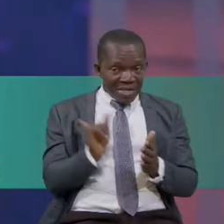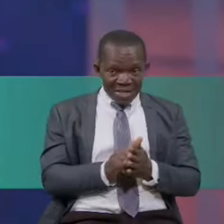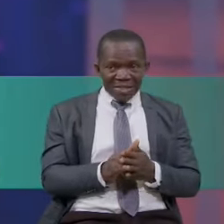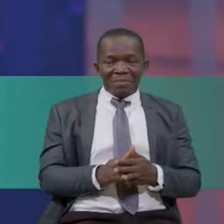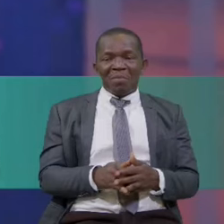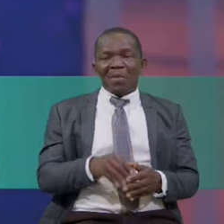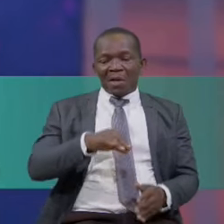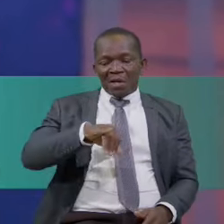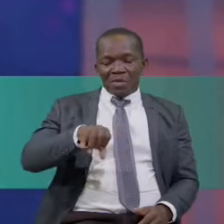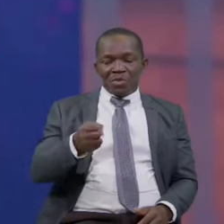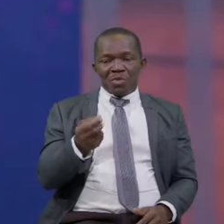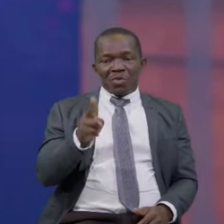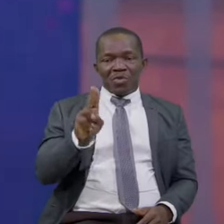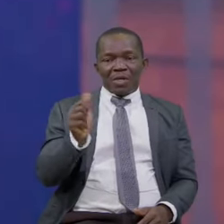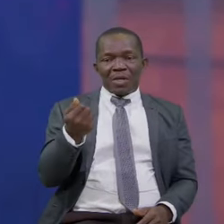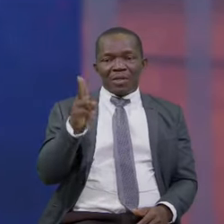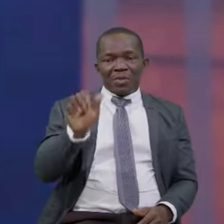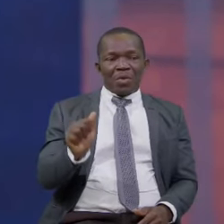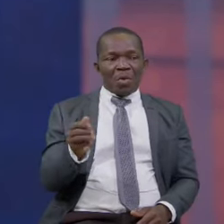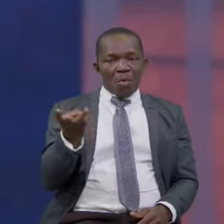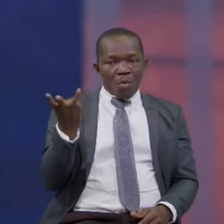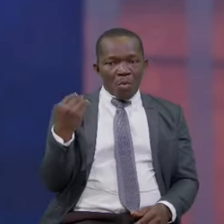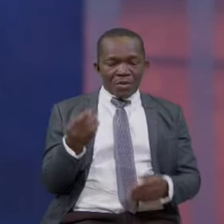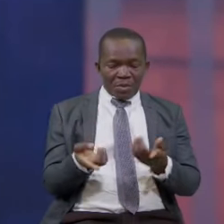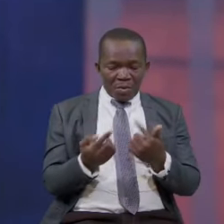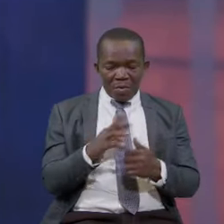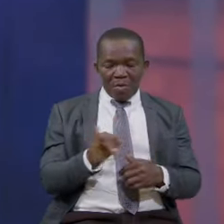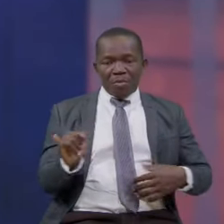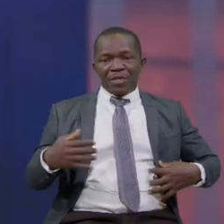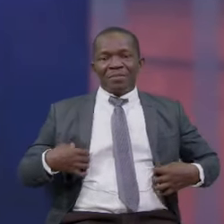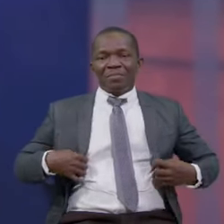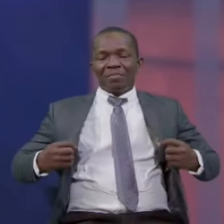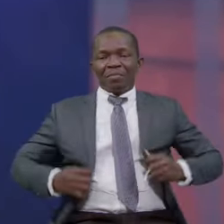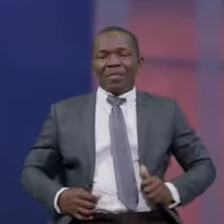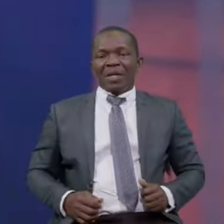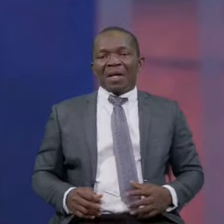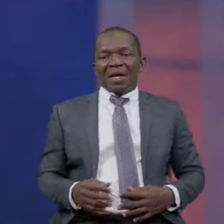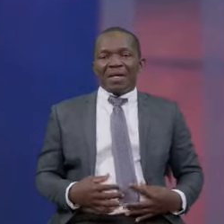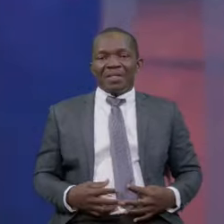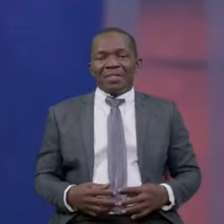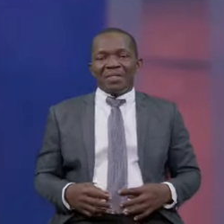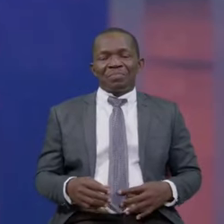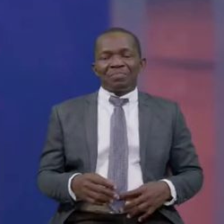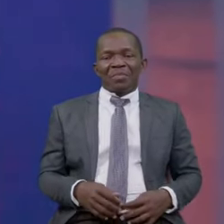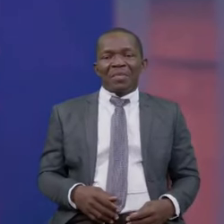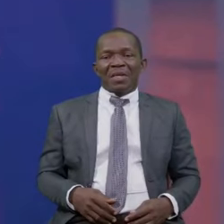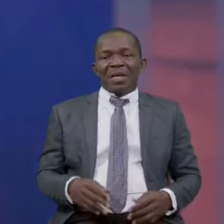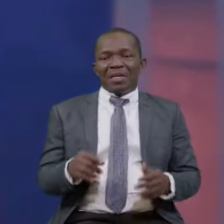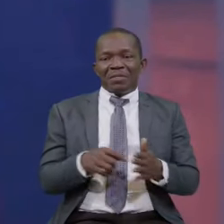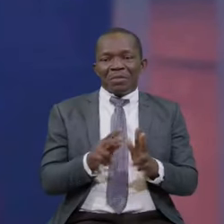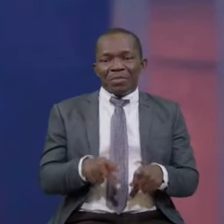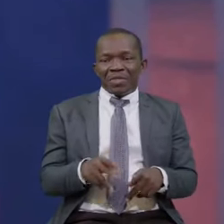tous ces rois se sont retrouvés en Confédération ils ont dit qu'ils viennent nous allons lui montrer